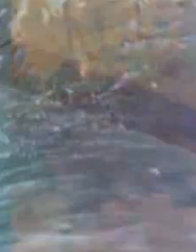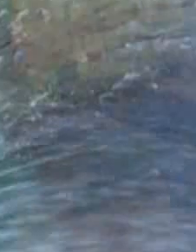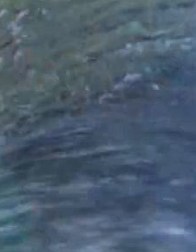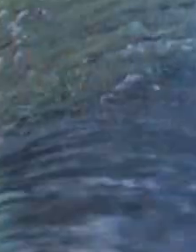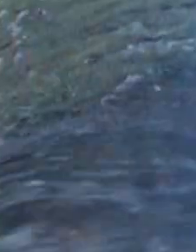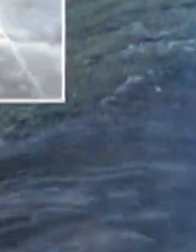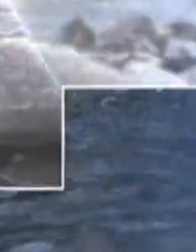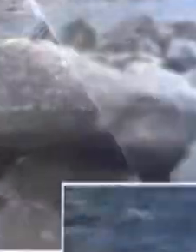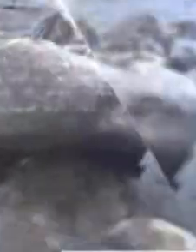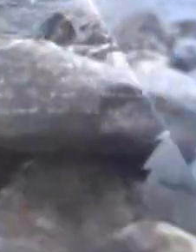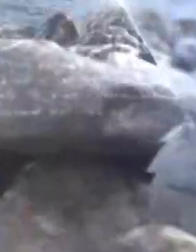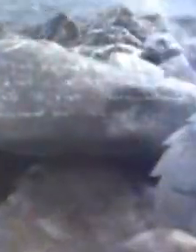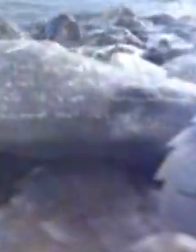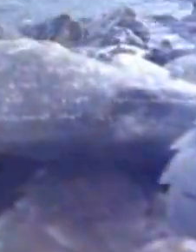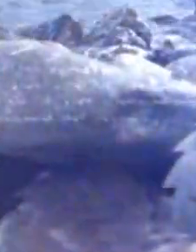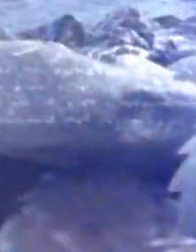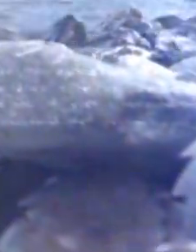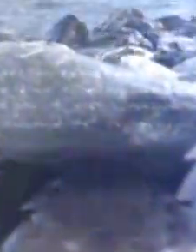me